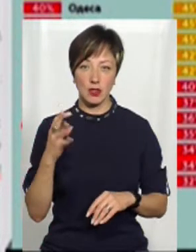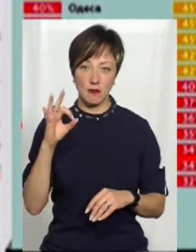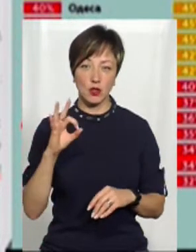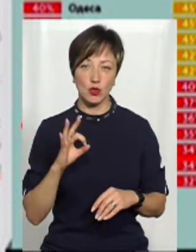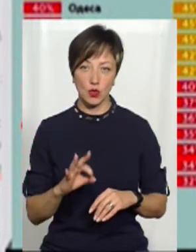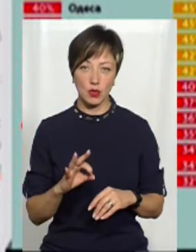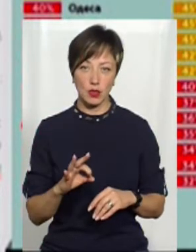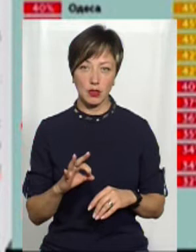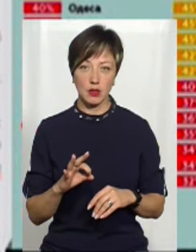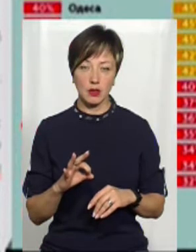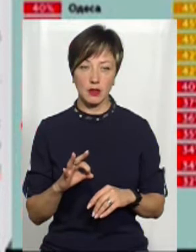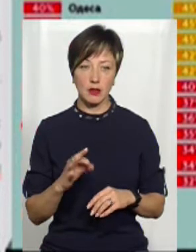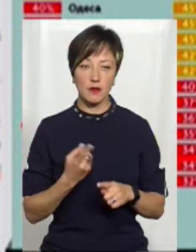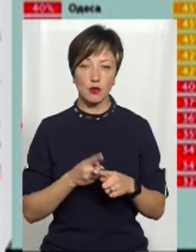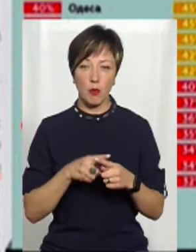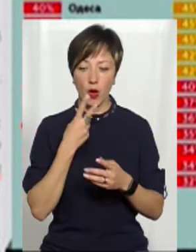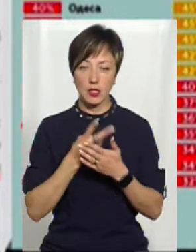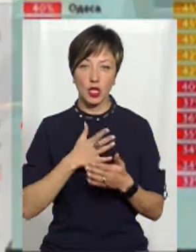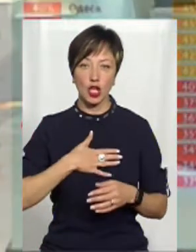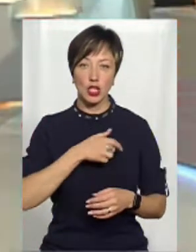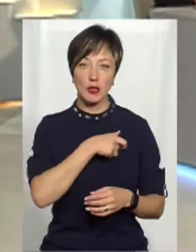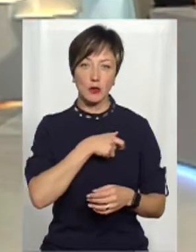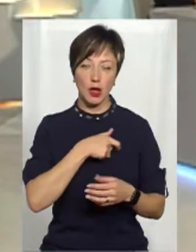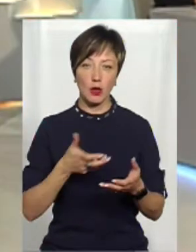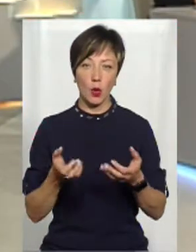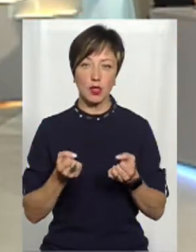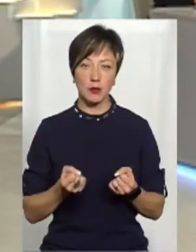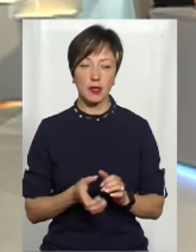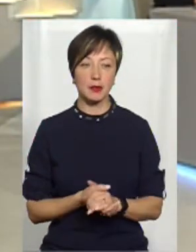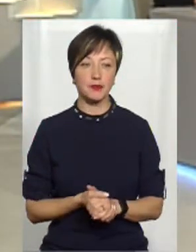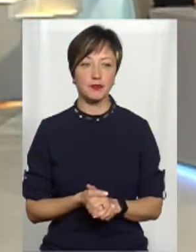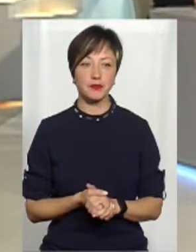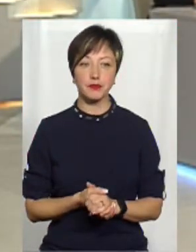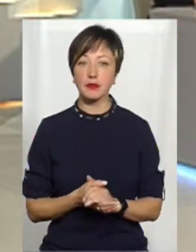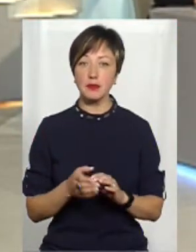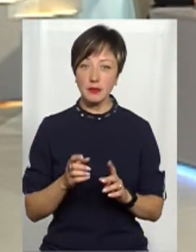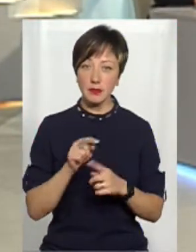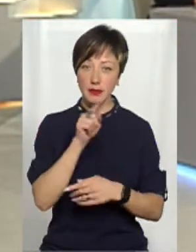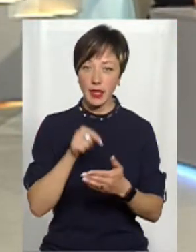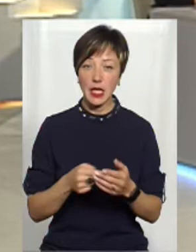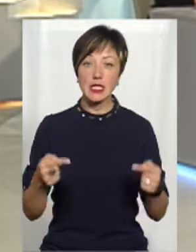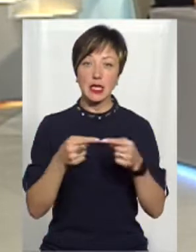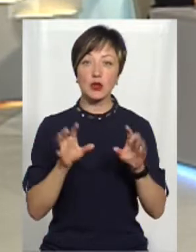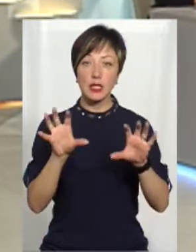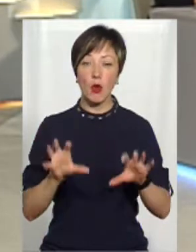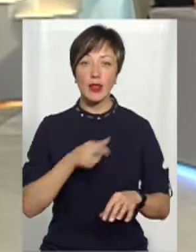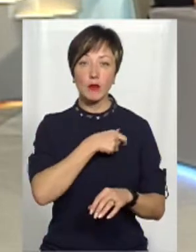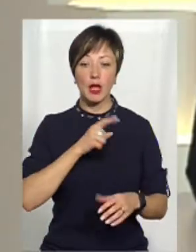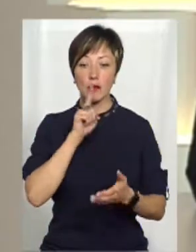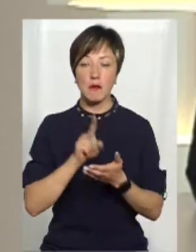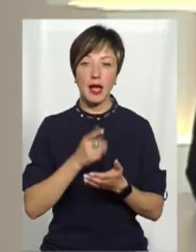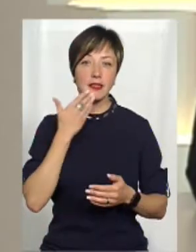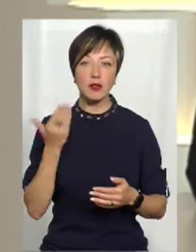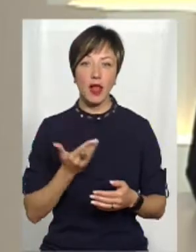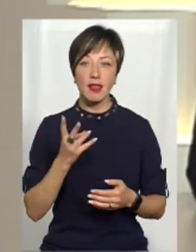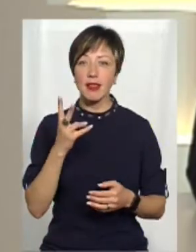24% в цьому показнику наші депутати отримали. На жаль. Згідно закону, депутат має звітувати не